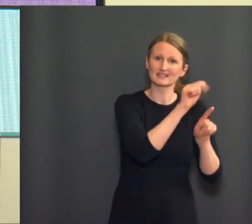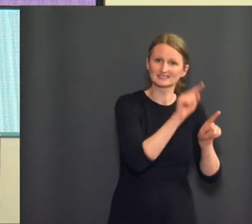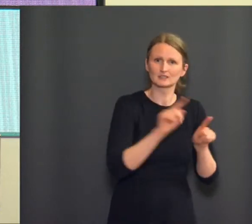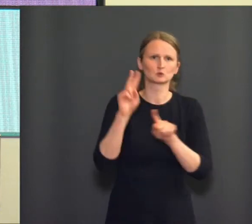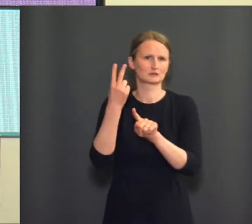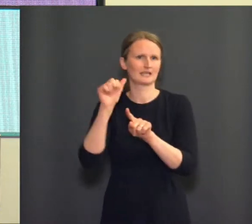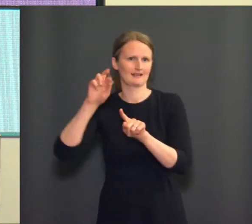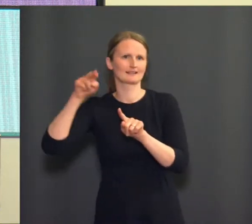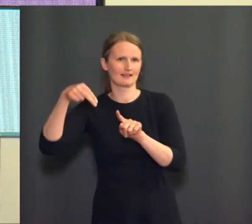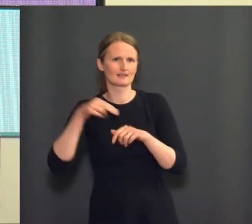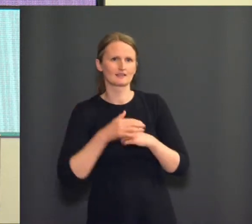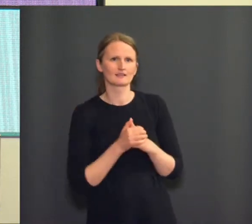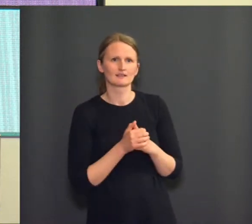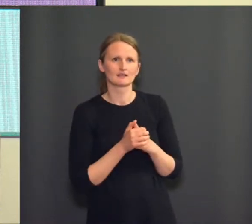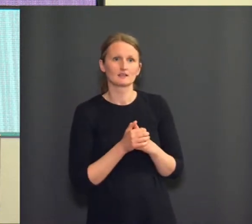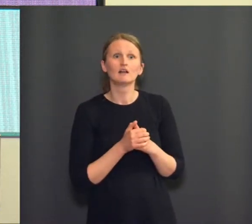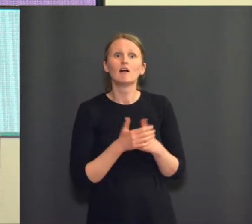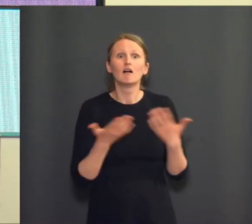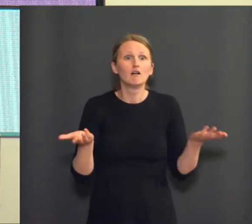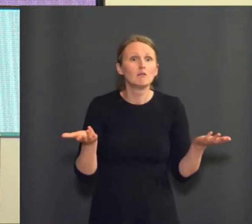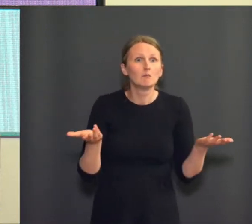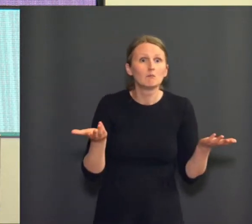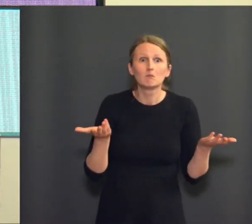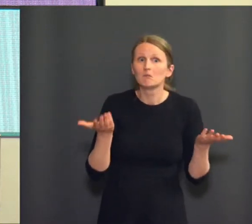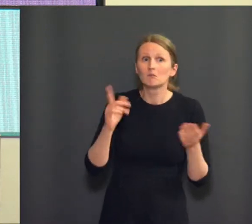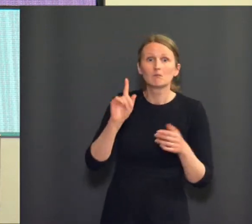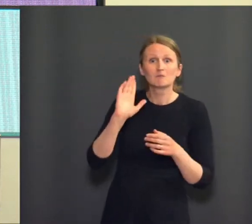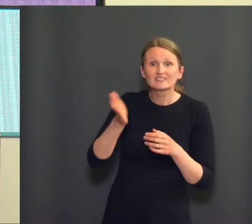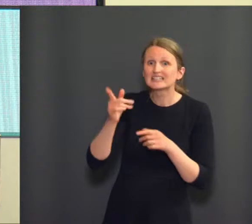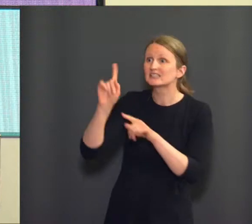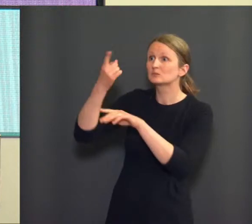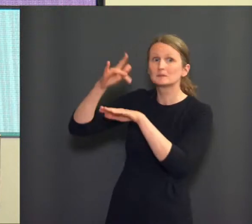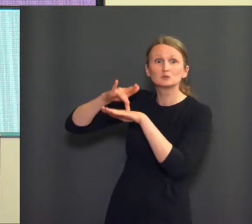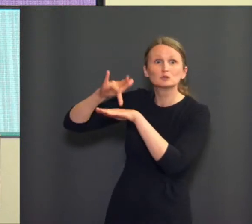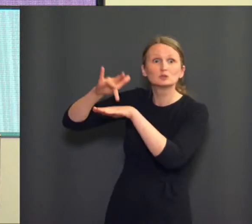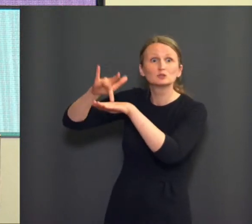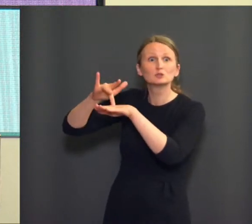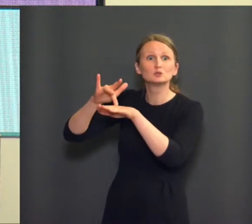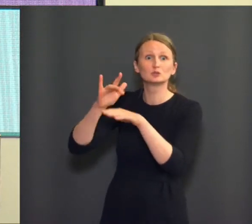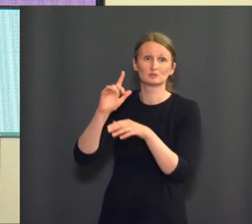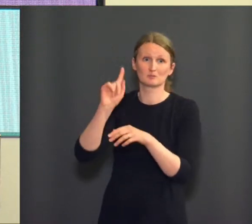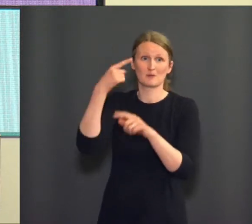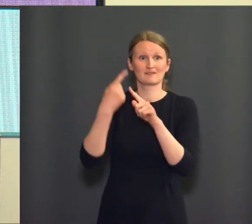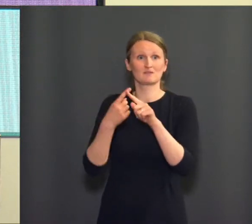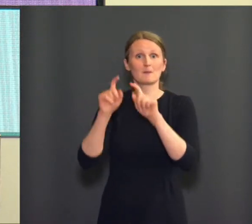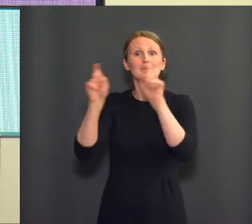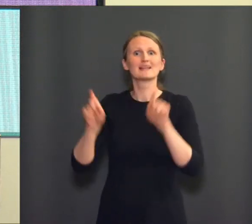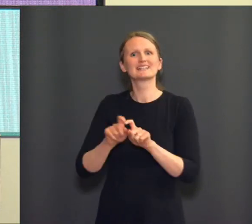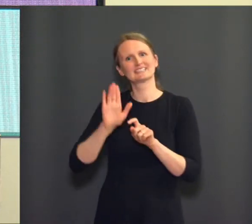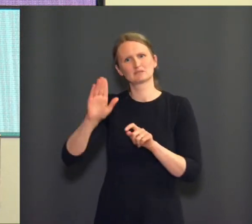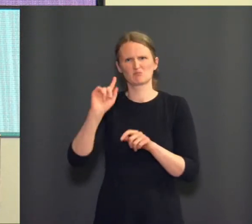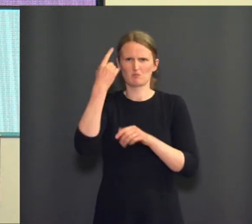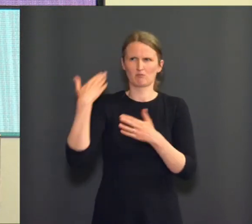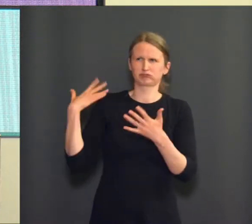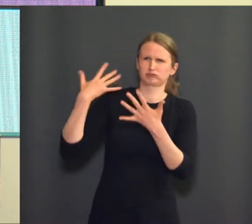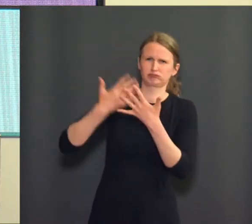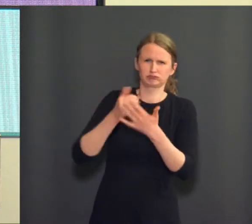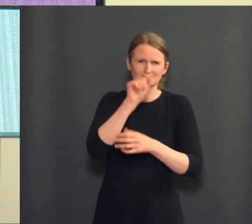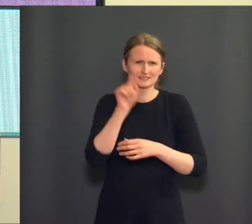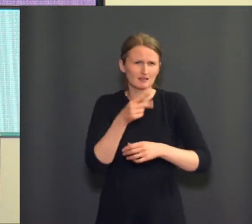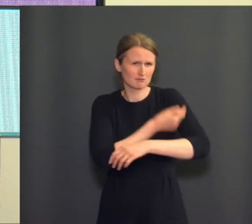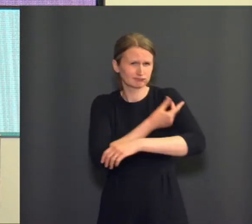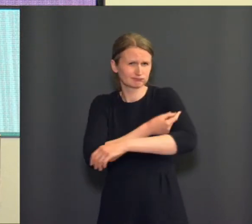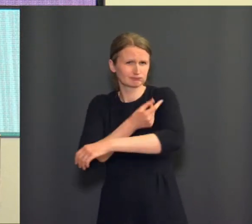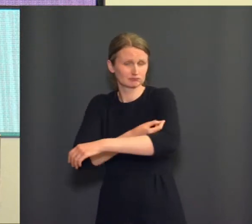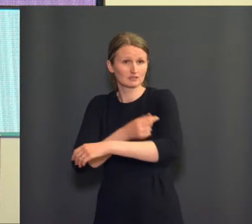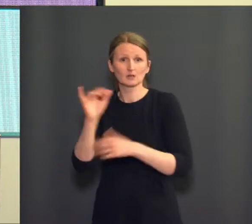vaccin AstraZeneca, qui est la Grande-Bretagne, n'a pas pris cette position. La Grande-Bretagne vaccine pour la deuxième dose toujours